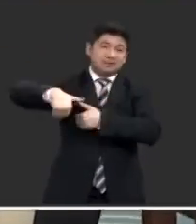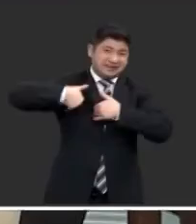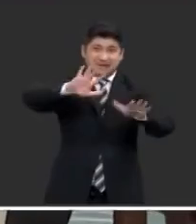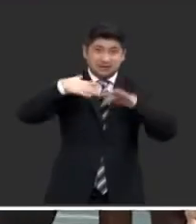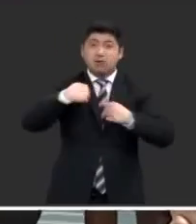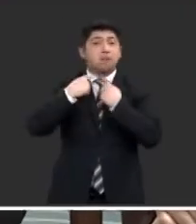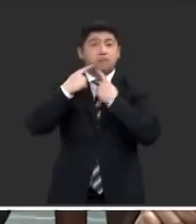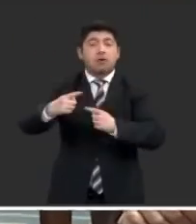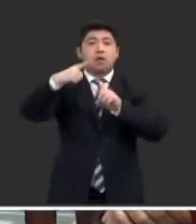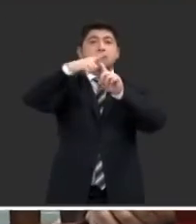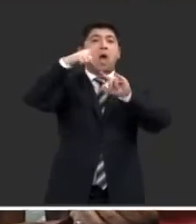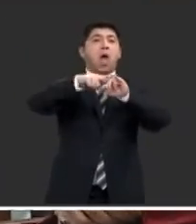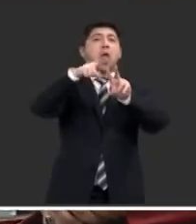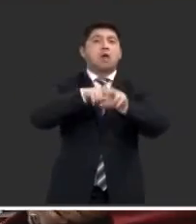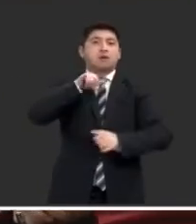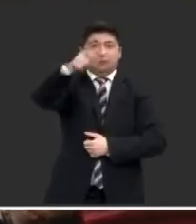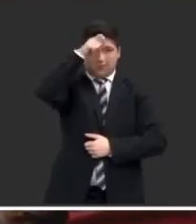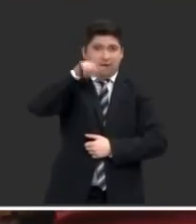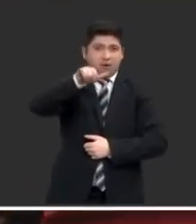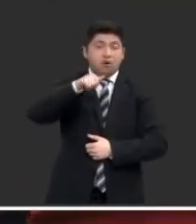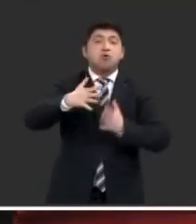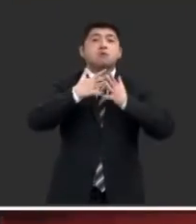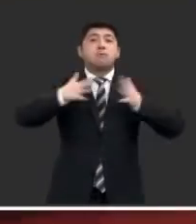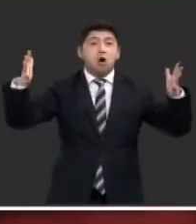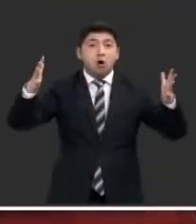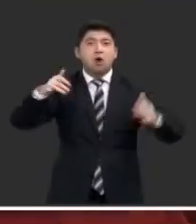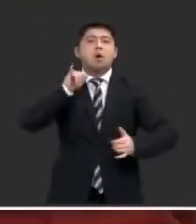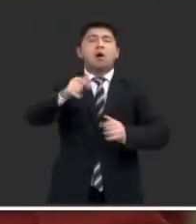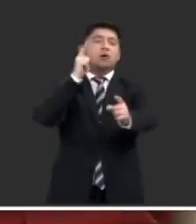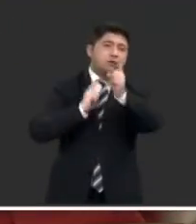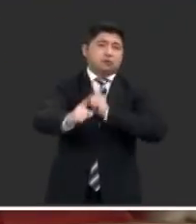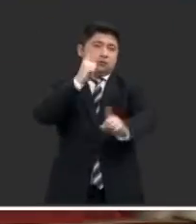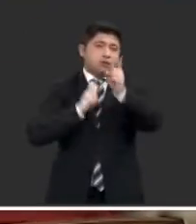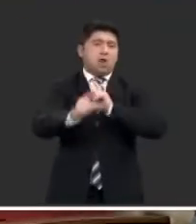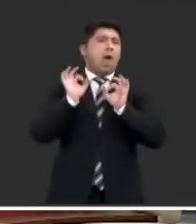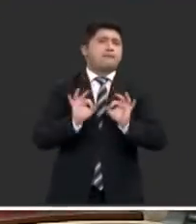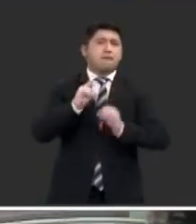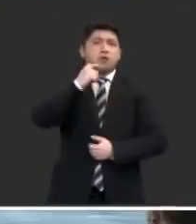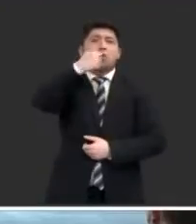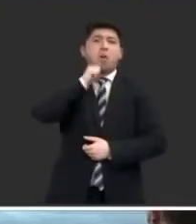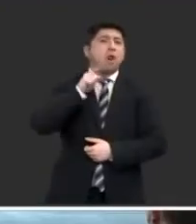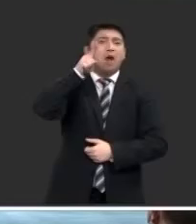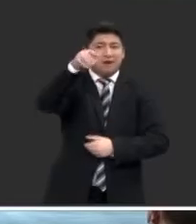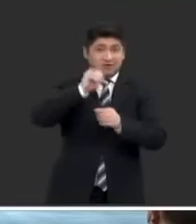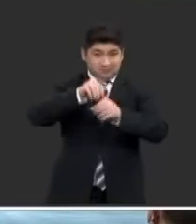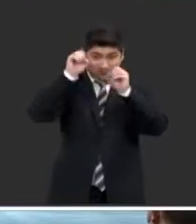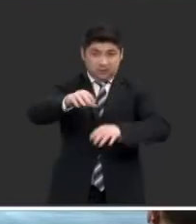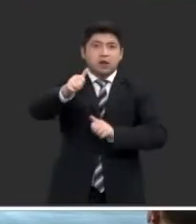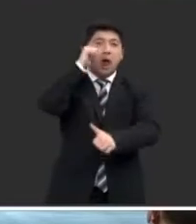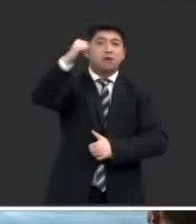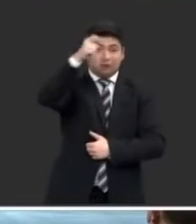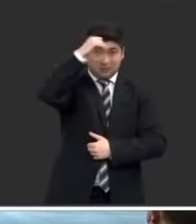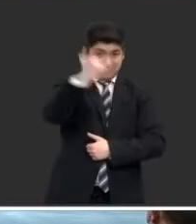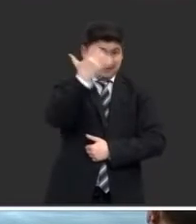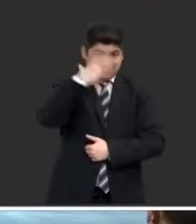Türk Hava yollarımız geniş gövdeli ve sık uçuştuğu seferleriyle Ukrayna'dan ayrı bu isteyen